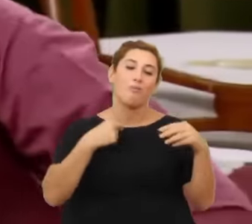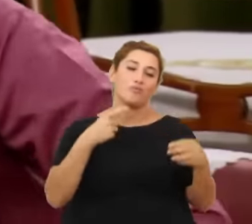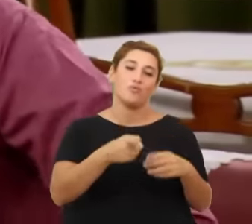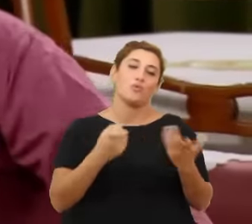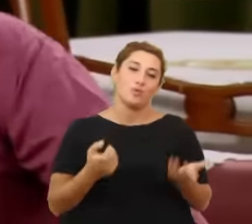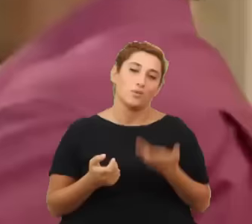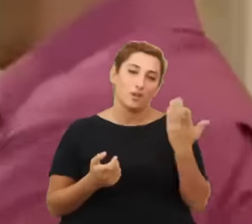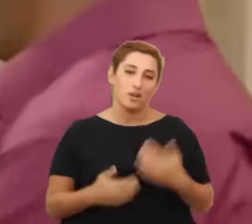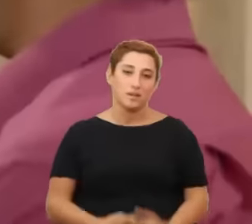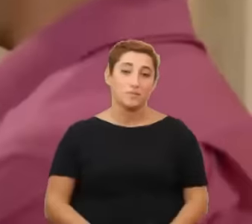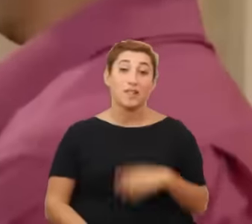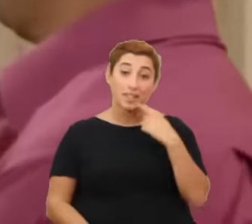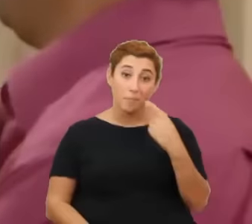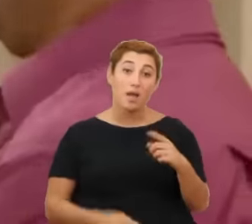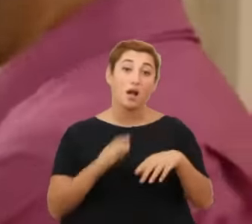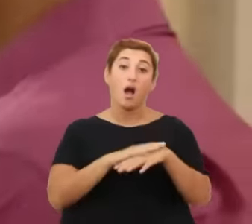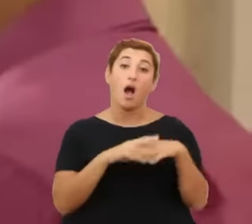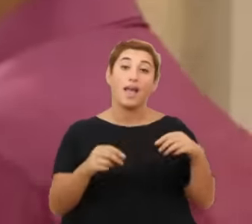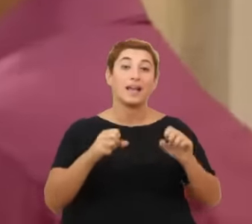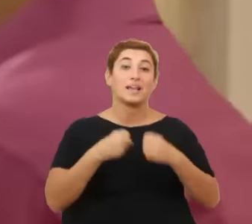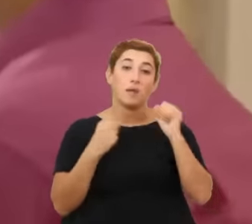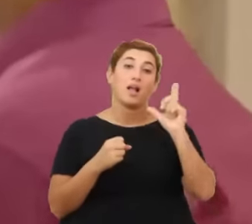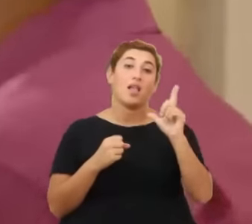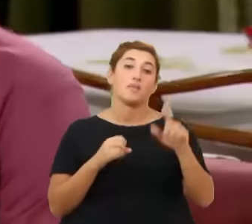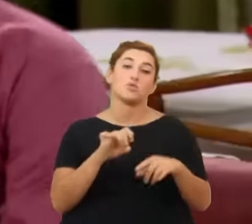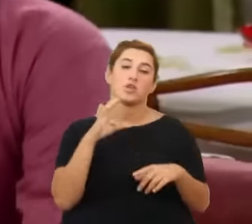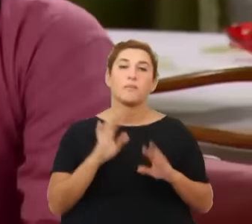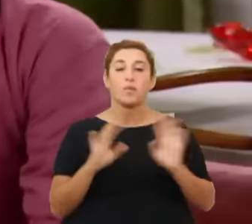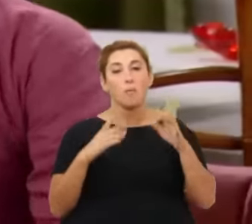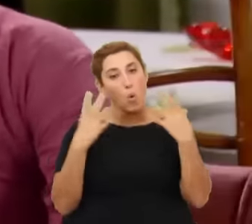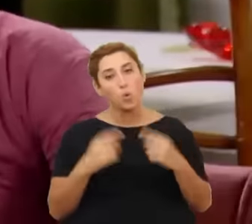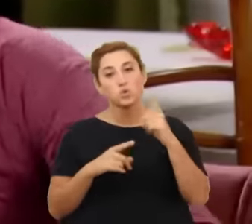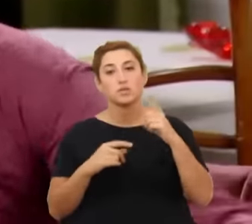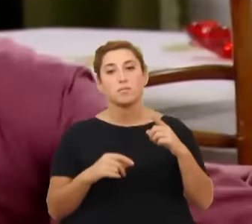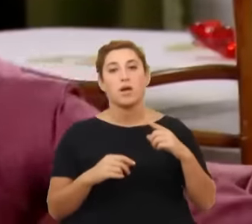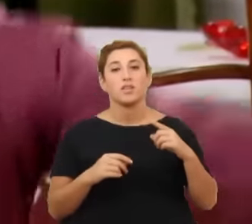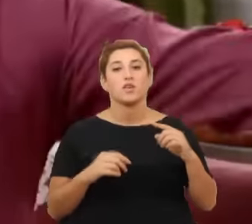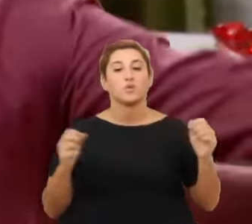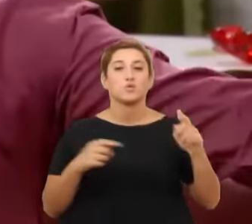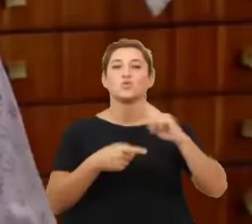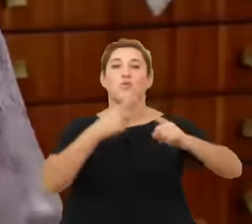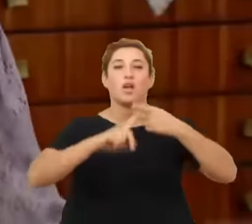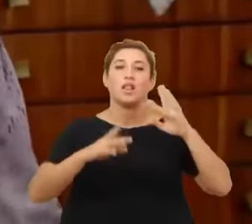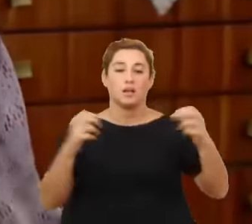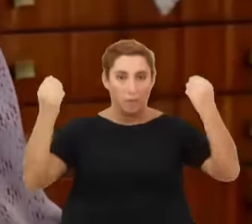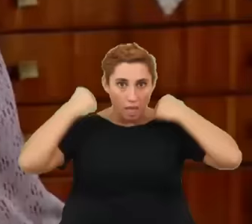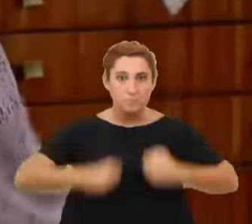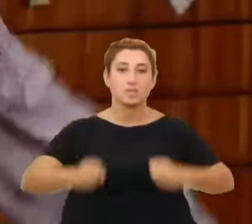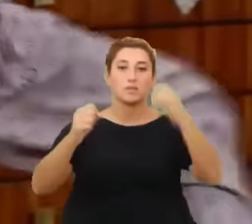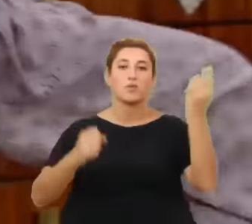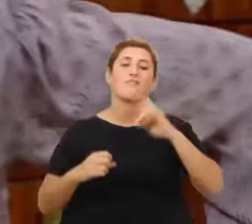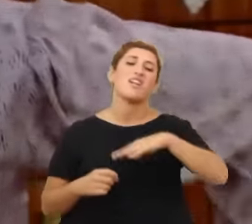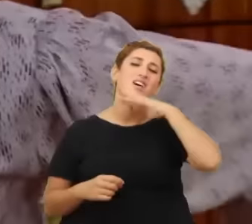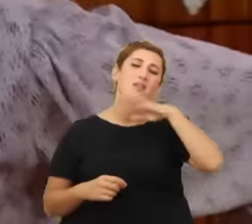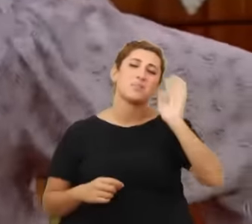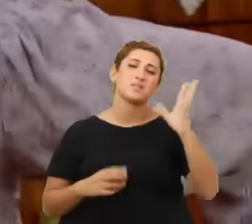da. Bir denem yani. Demek ki ayağına da giymen lazımmış o çelikle. Tamam oldu olacak o zaman şövalye gibi sınır altında dolaşalım biz ya. Ay vallahi